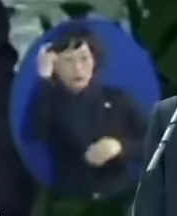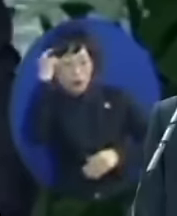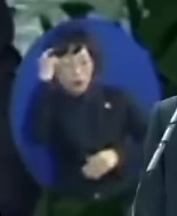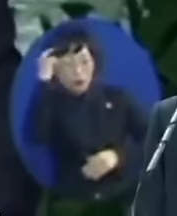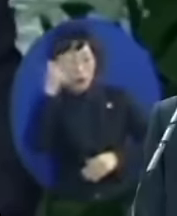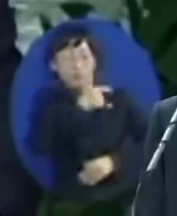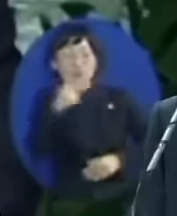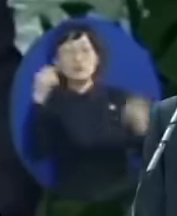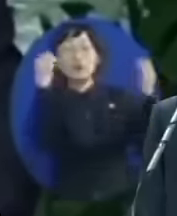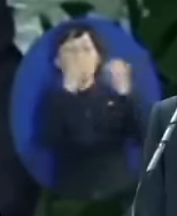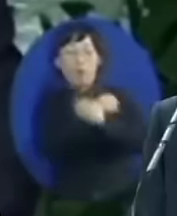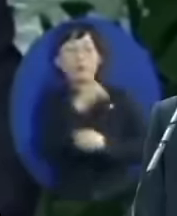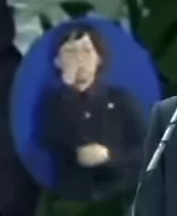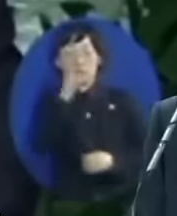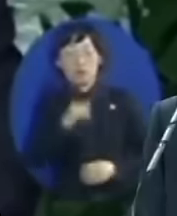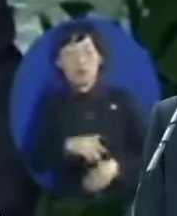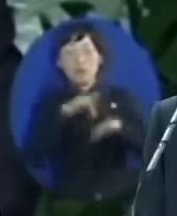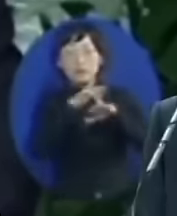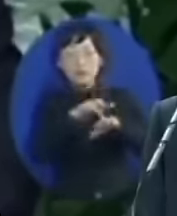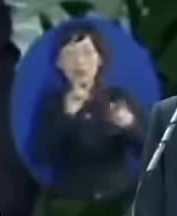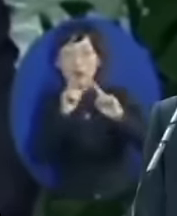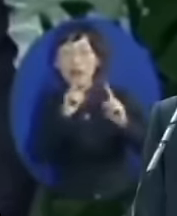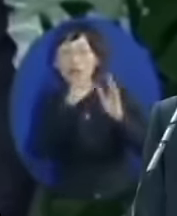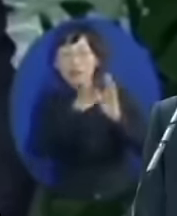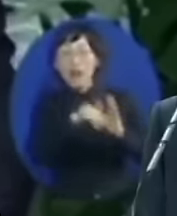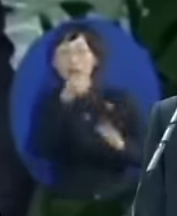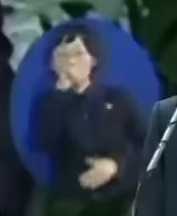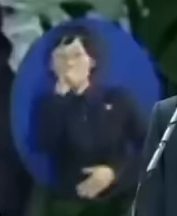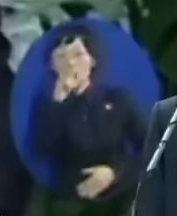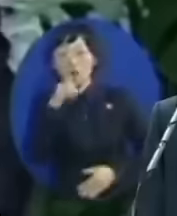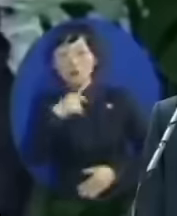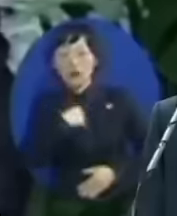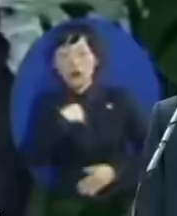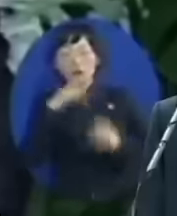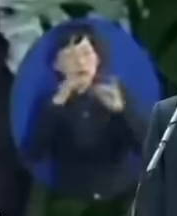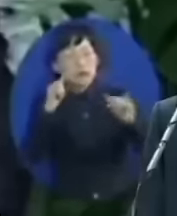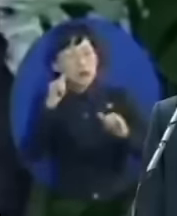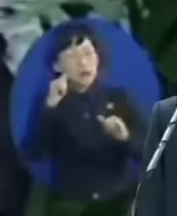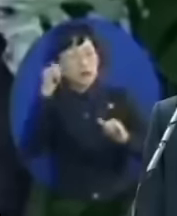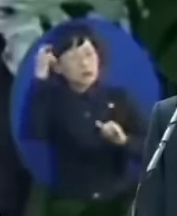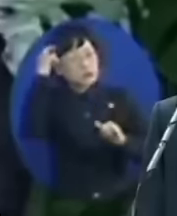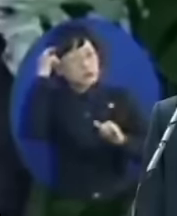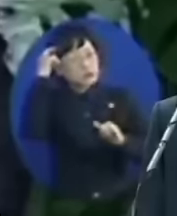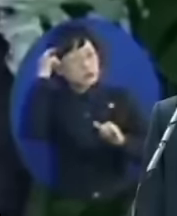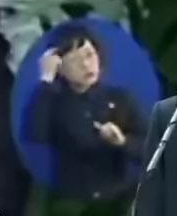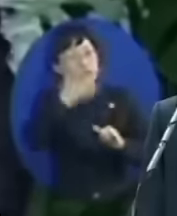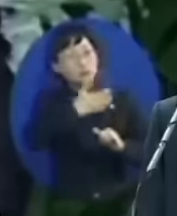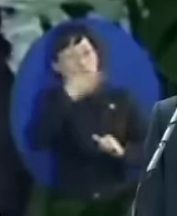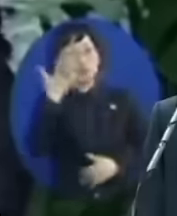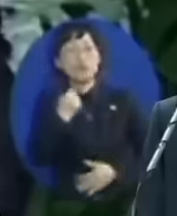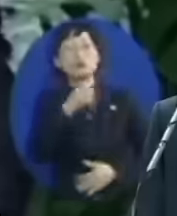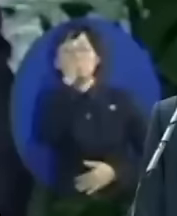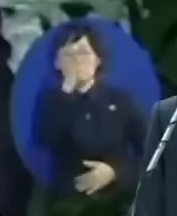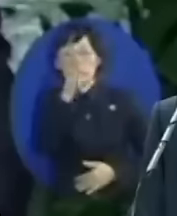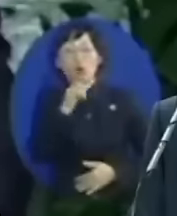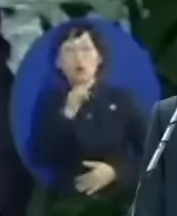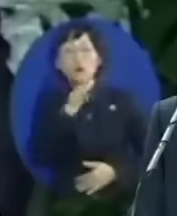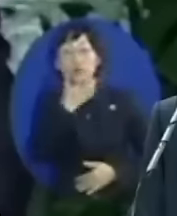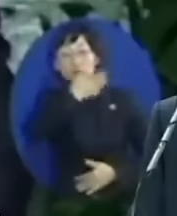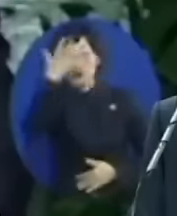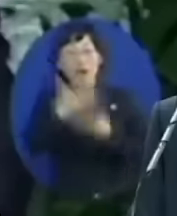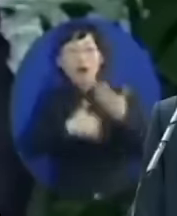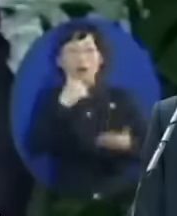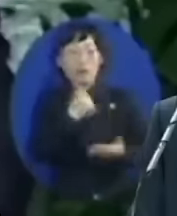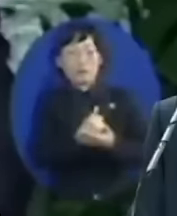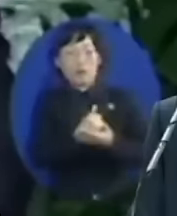큰 오해를 하는 것입니다. 사탄이 말할 때도 있고 내 인간의 생각으로 꿈을 꿀 때도 많습니다. 오직 꿈이